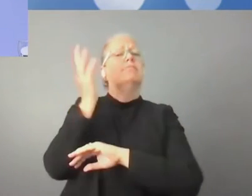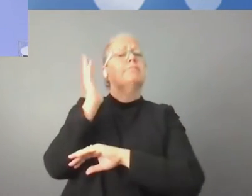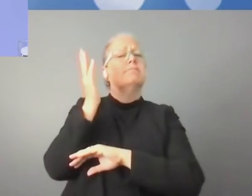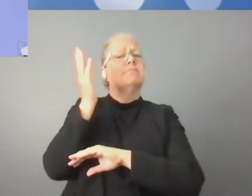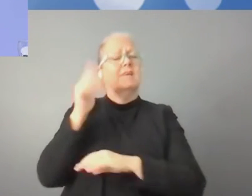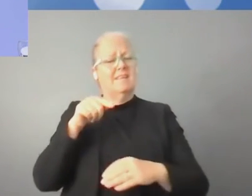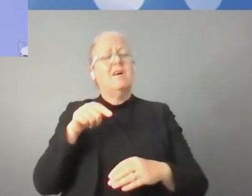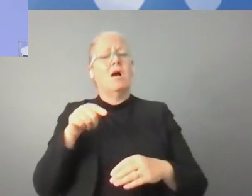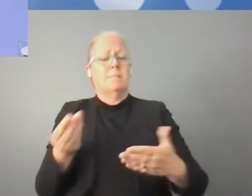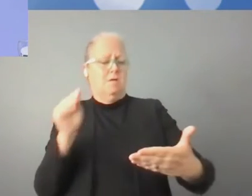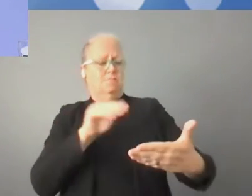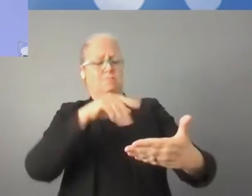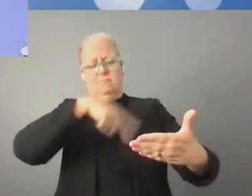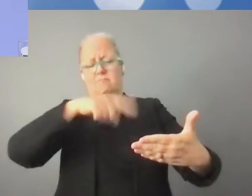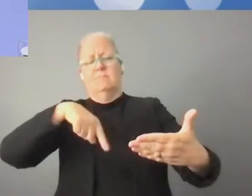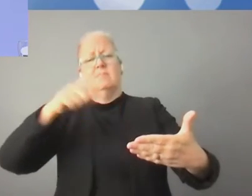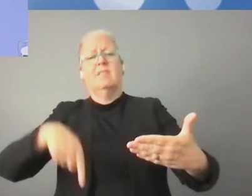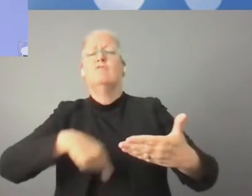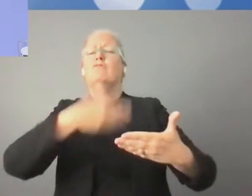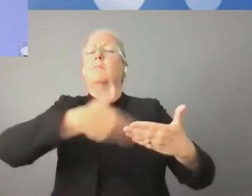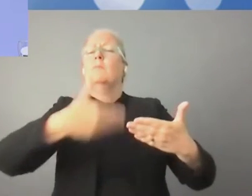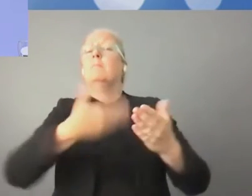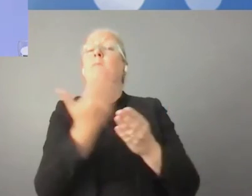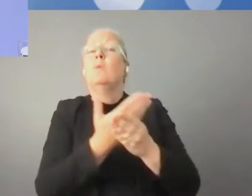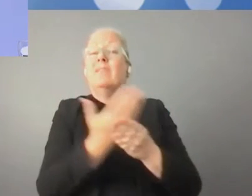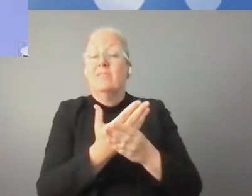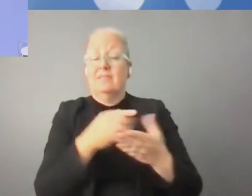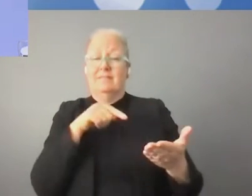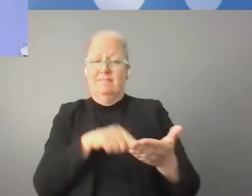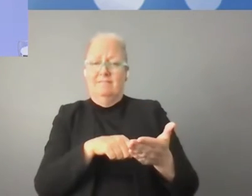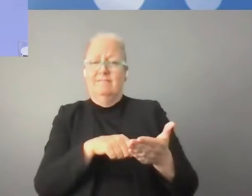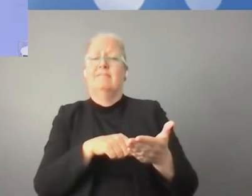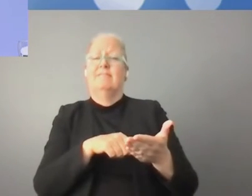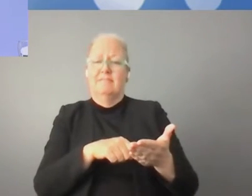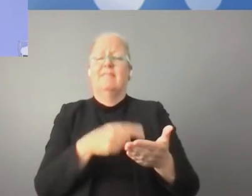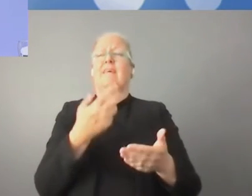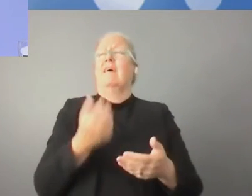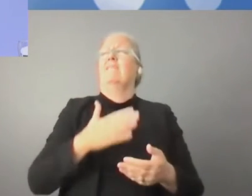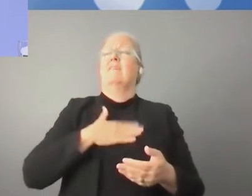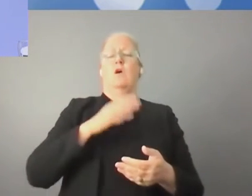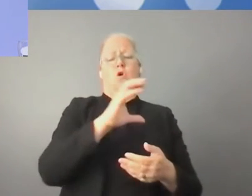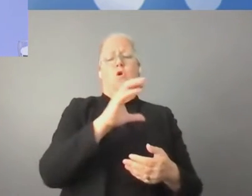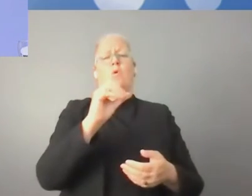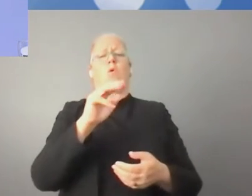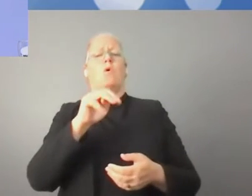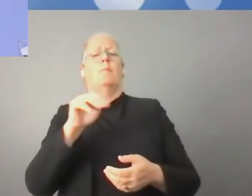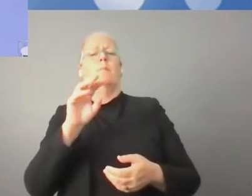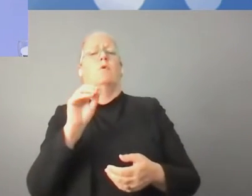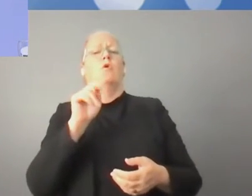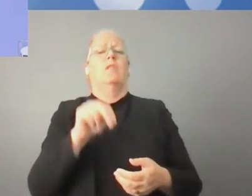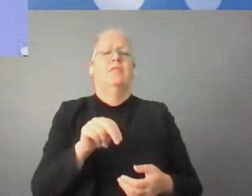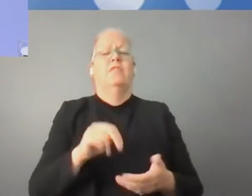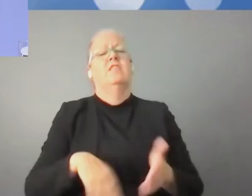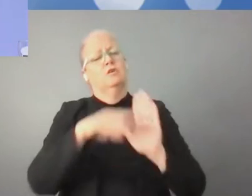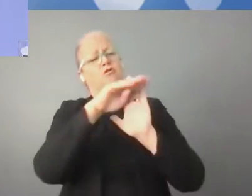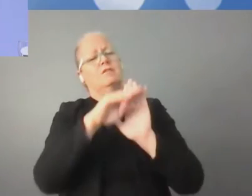секретарь представил свое видение в отчете Our Common Agenda, то есть наша общая повестка дня.